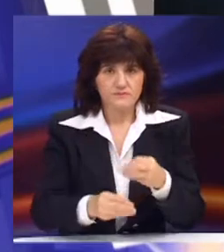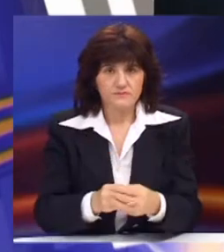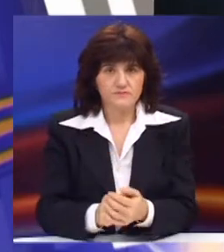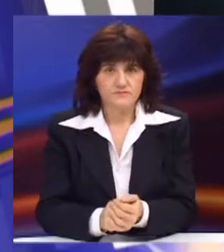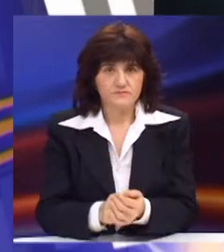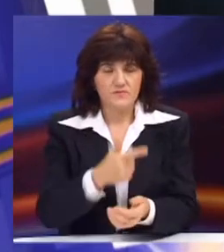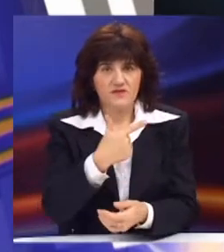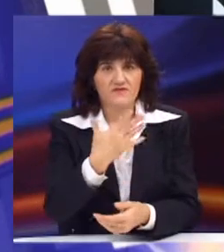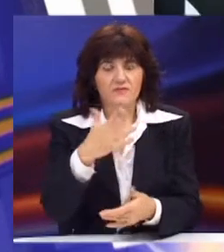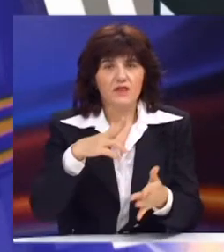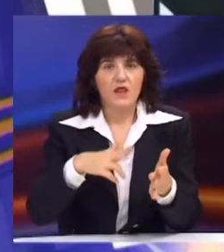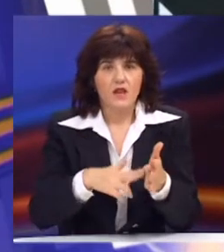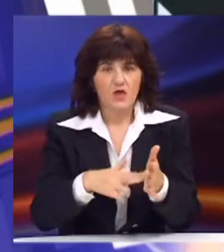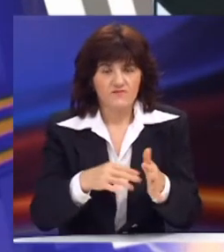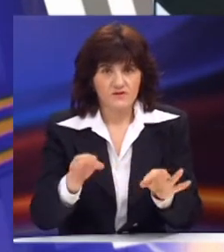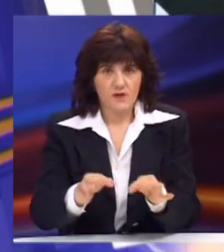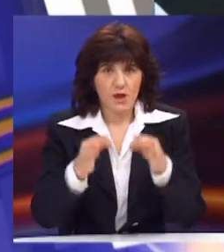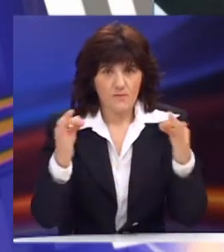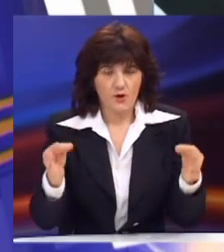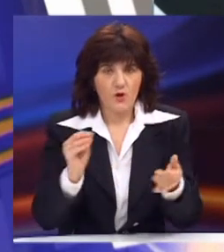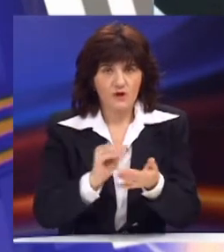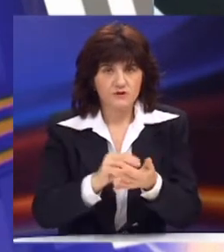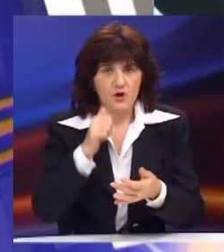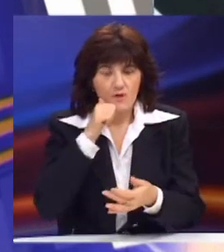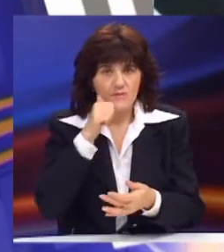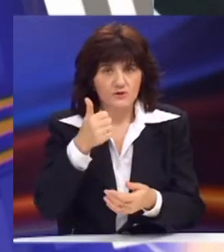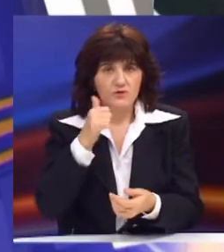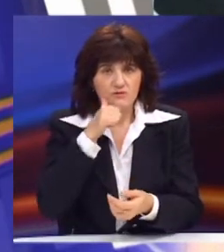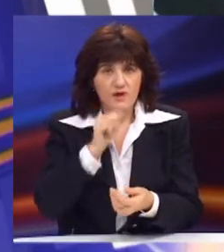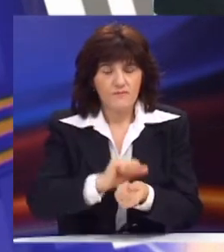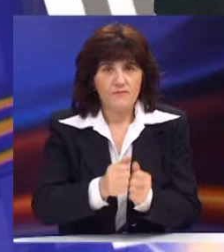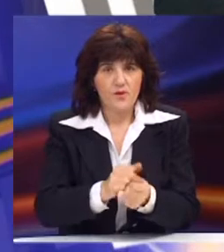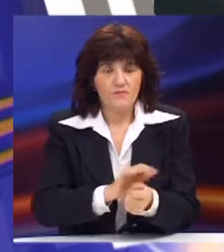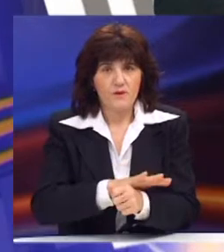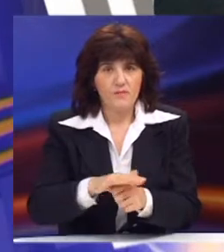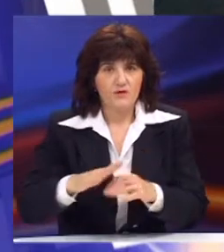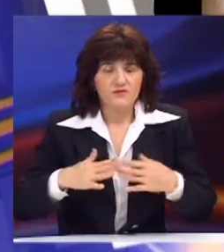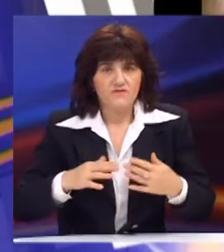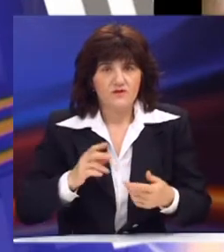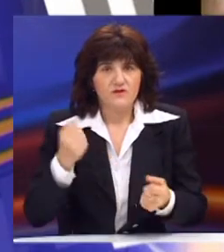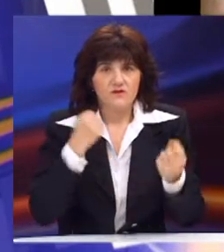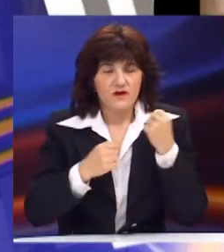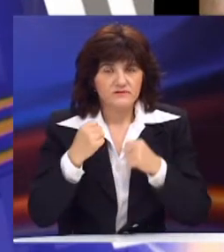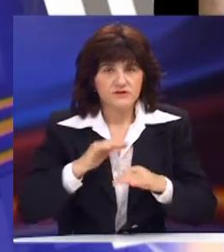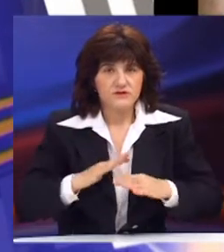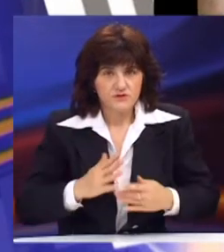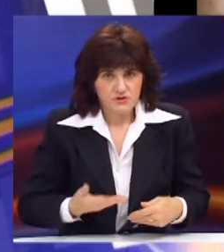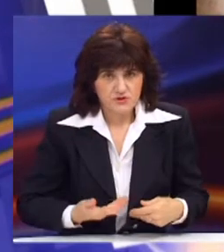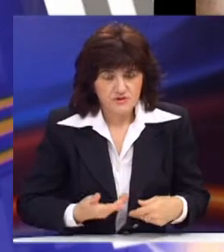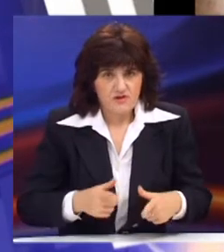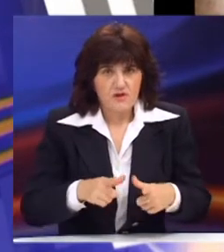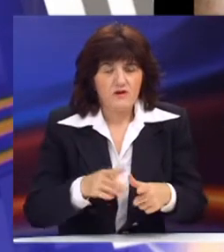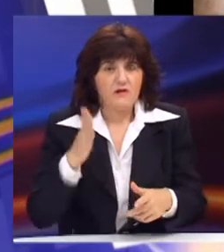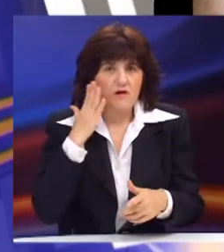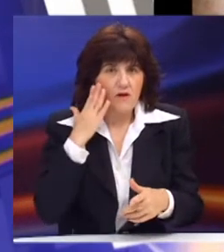odnosu. 25. novembar proglašen je Međunarodnim danom borbe protiv nasilja nad ženama na prvoj konferenciji